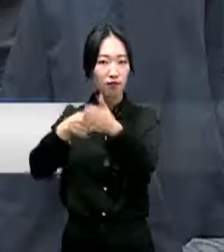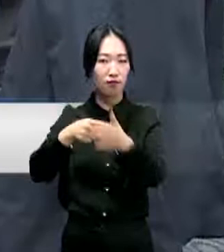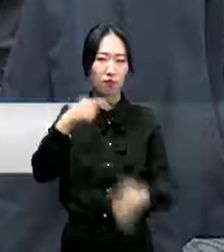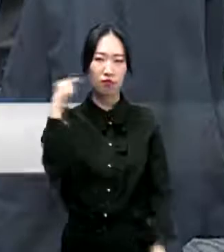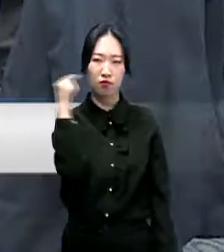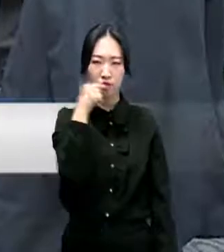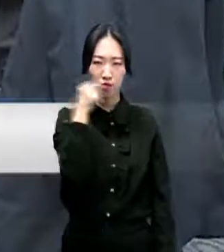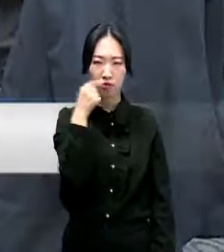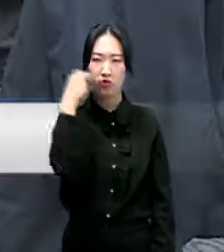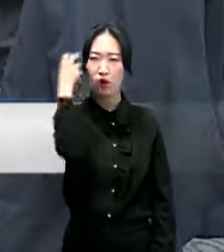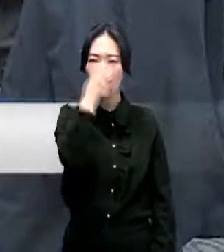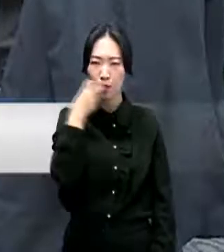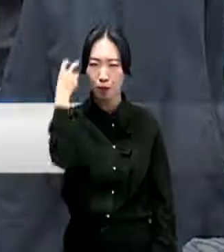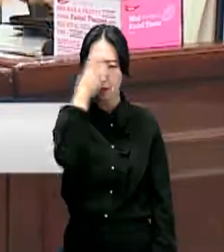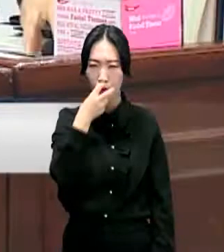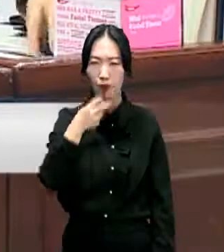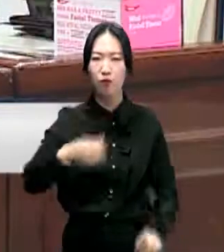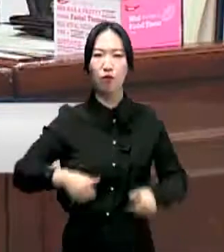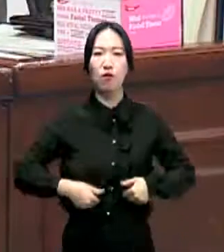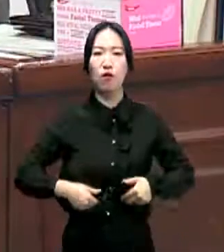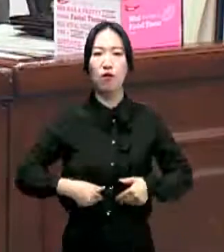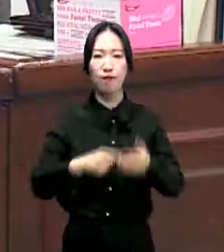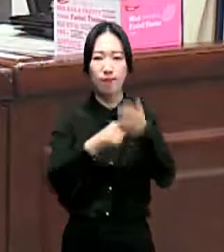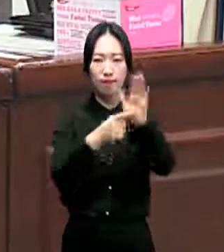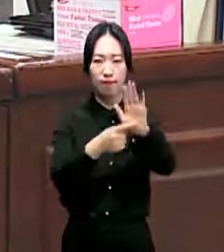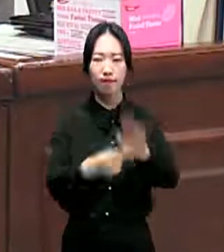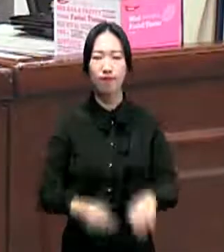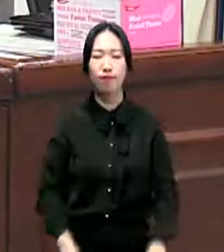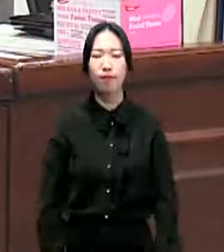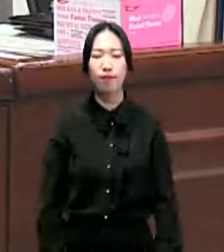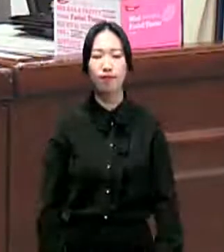철저한 점검과 관리를 요구했습니다.